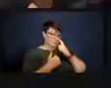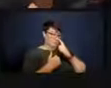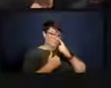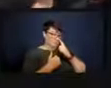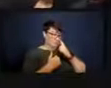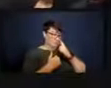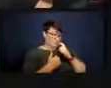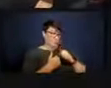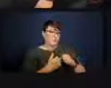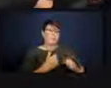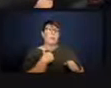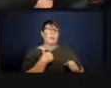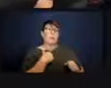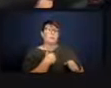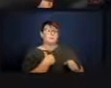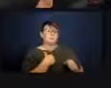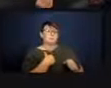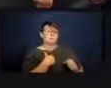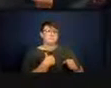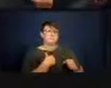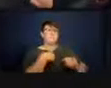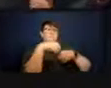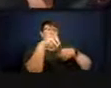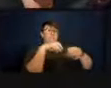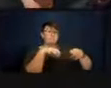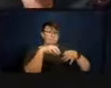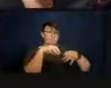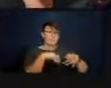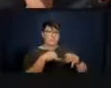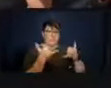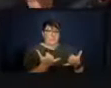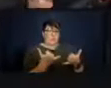أو الماجنت استراتيجية، أنا سأتحدث عن